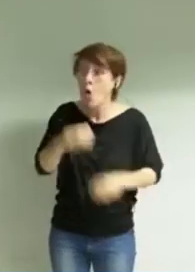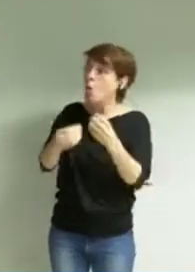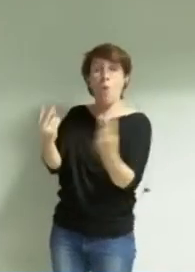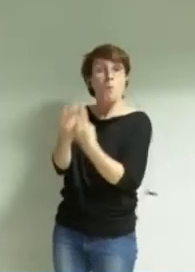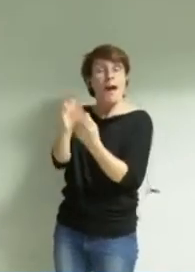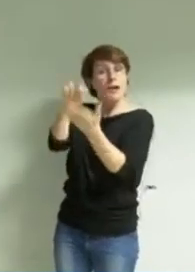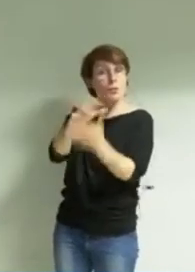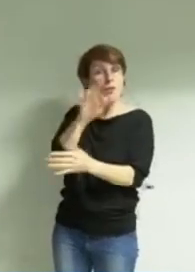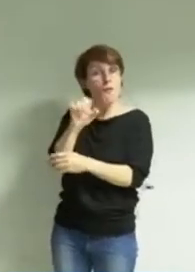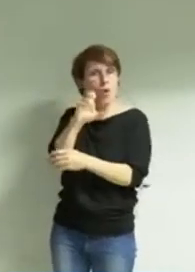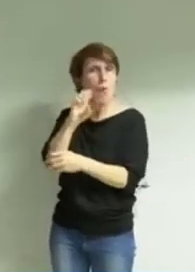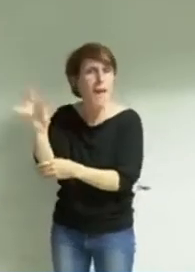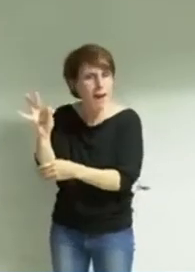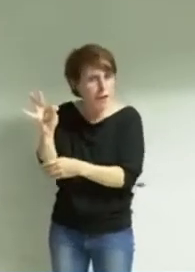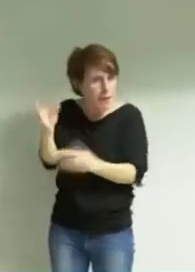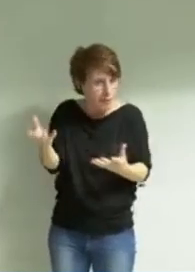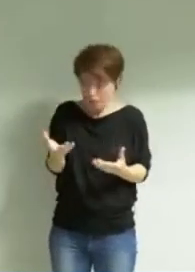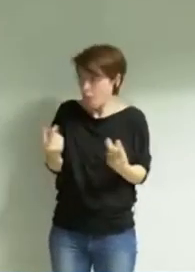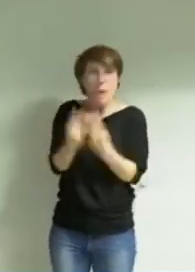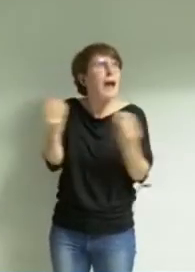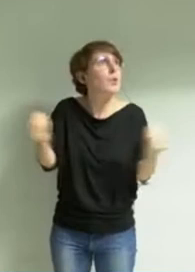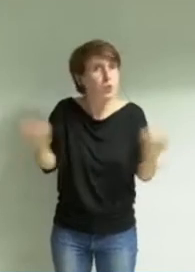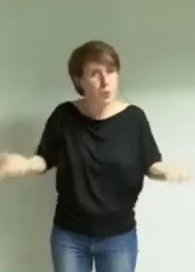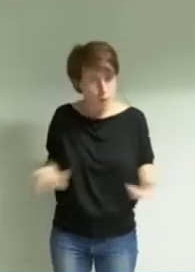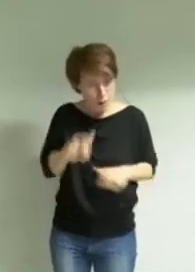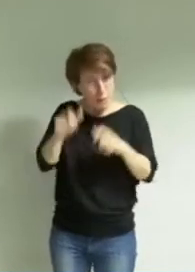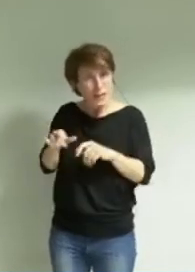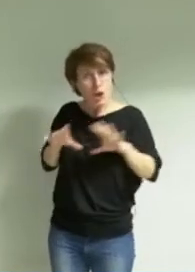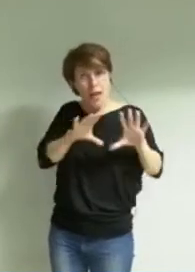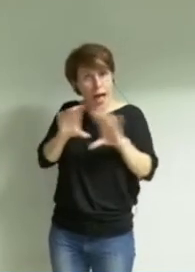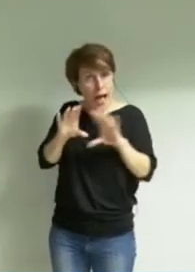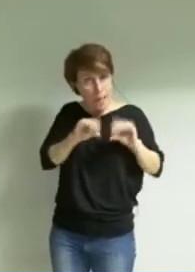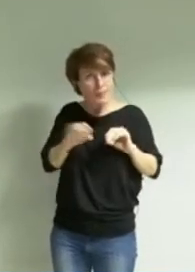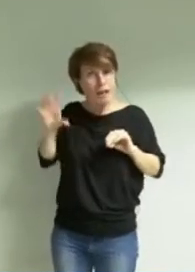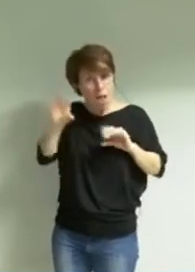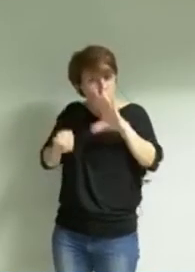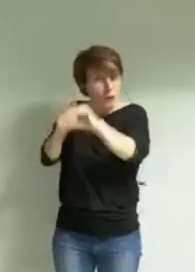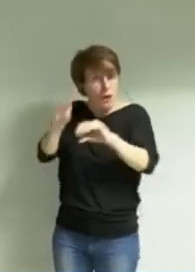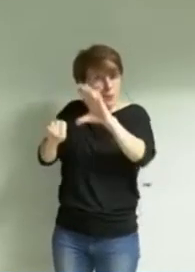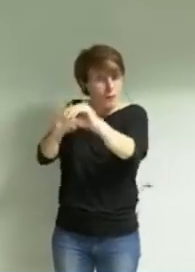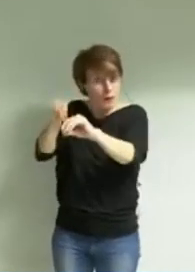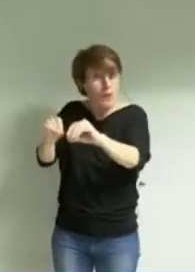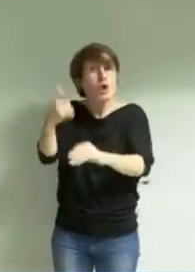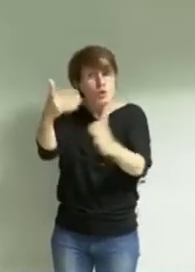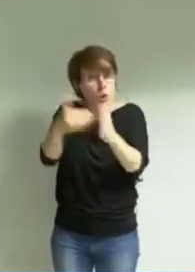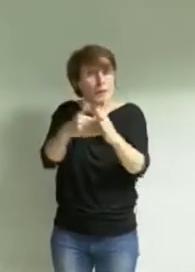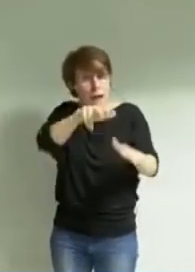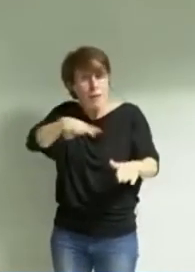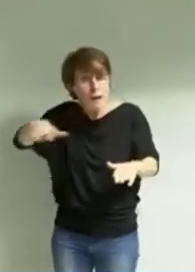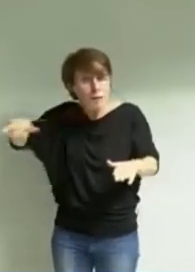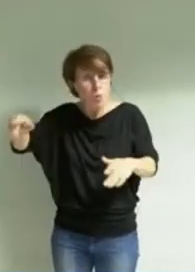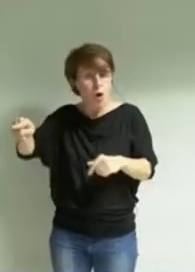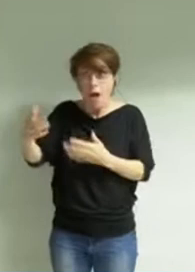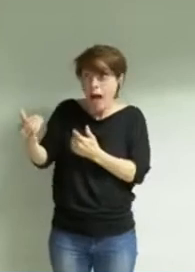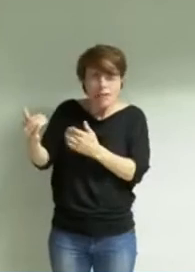avant le parc, si les habitants de Flaubert qui commencent à habiter là-bas, et les 2000 logements attendent, comme ceux de la presqu'île